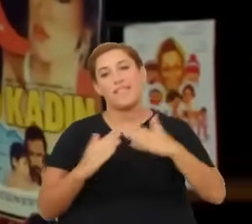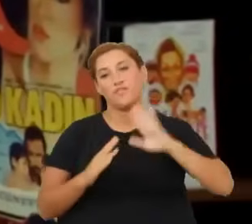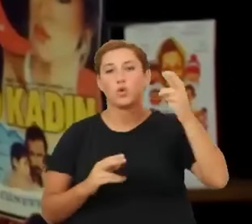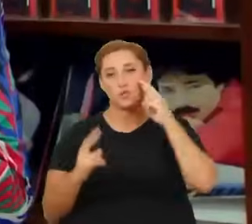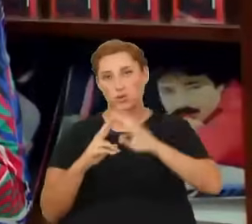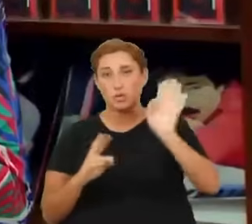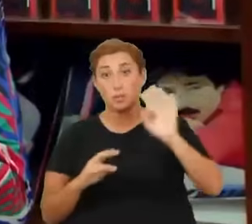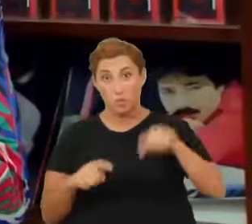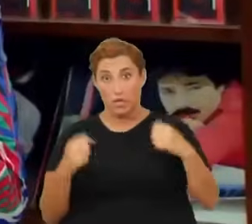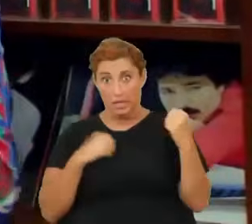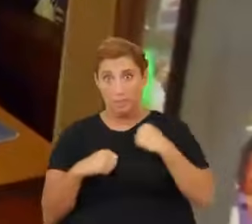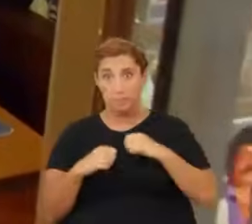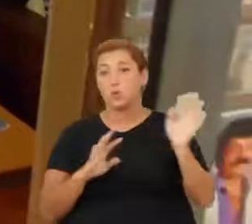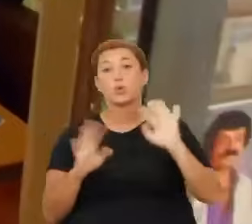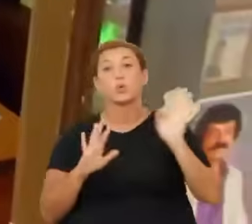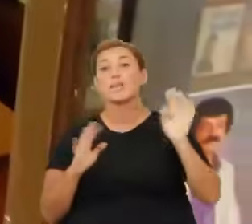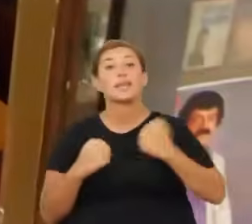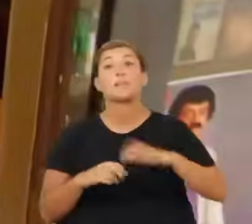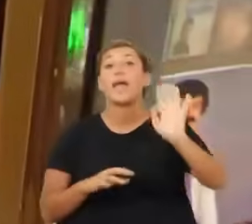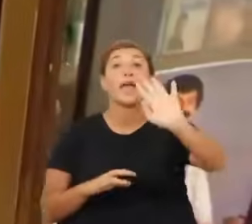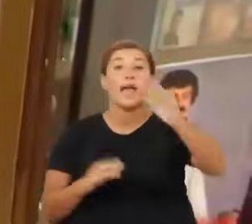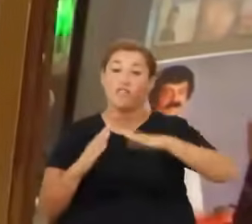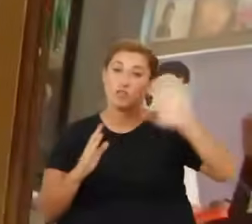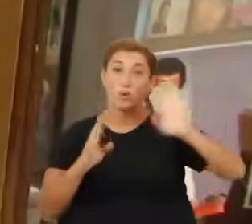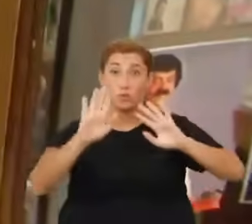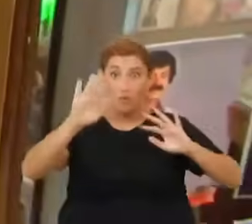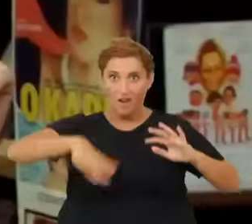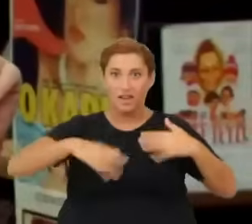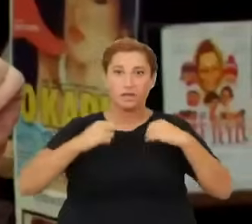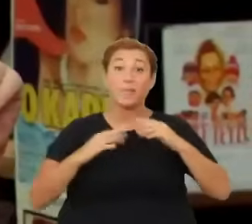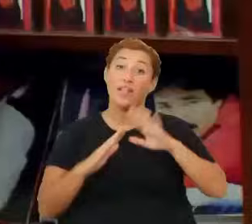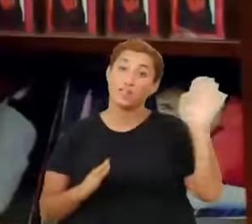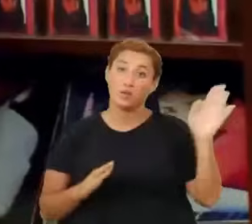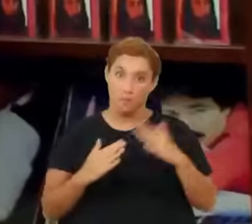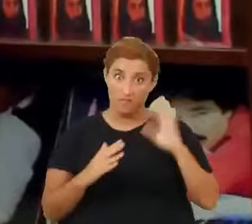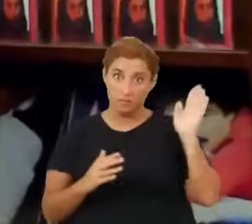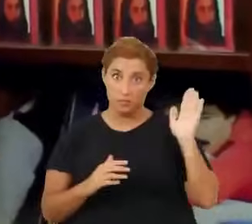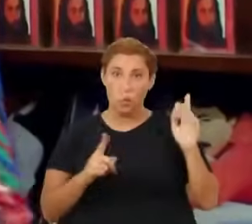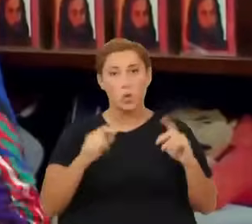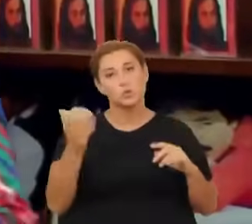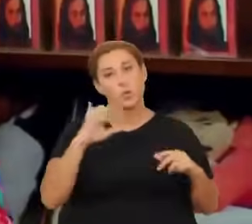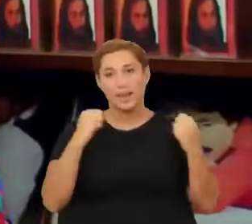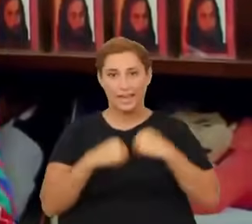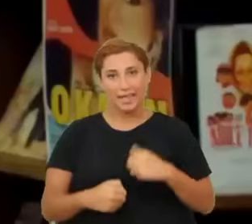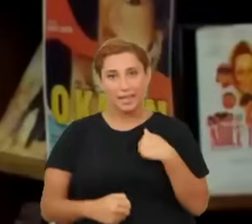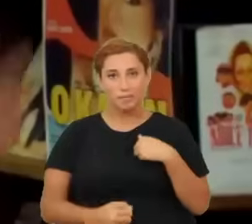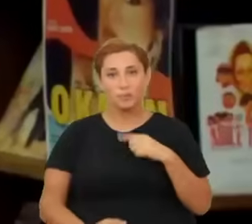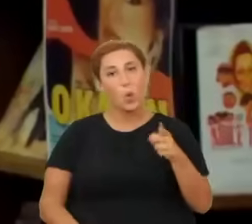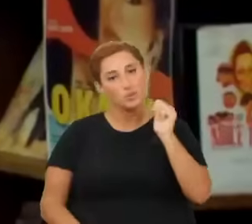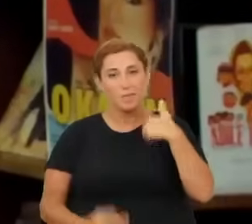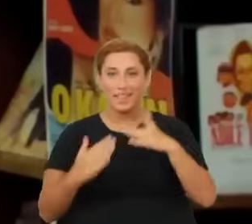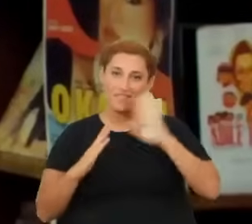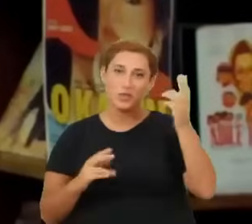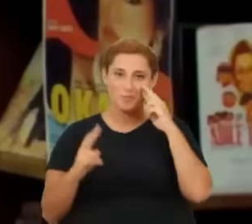gidiyorum, görüşürüz, tamam mı? Yok yok, giyeyim ben, giyeyim. Hayır, dur, giyme. Ben giyeyim. Giyme, eve dur, gidiyorum. Dur, sen buradayken giyeyim. Eve gidiyorum. Dur. Eve mi gidiyorsun? Hı-hı. O zaman sonra giyeyim ben bunu. Tamam, o zaman